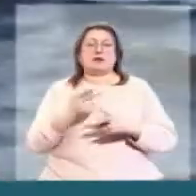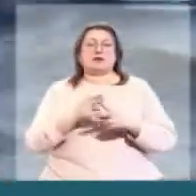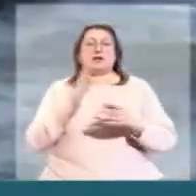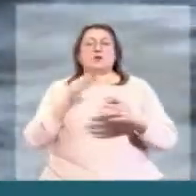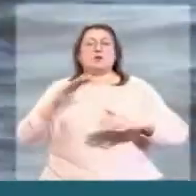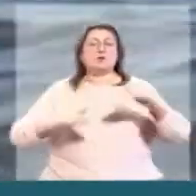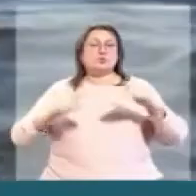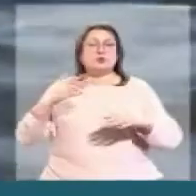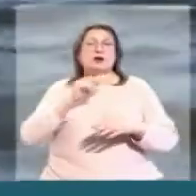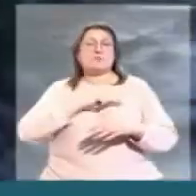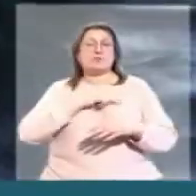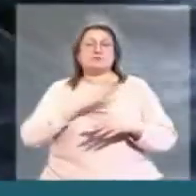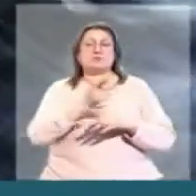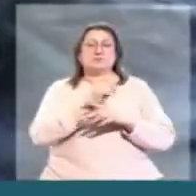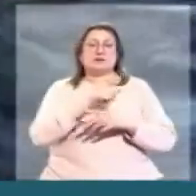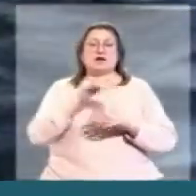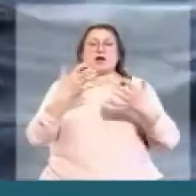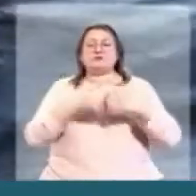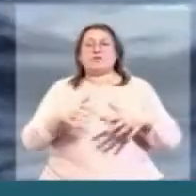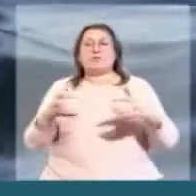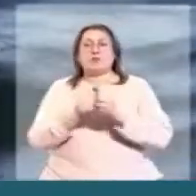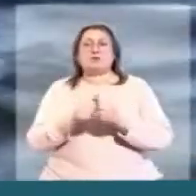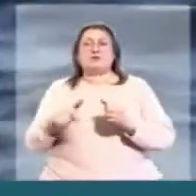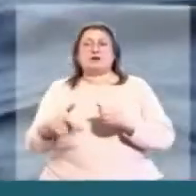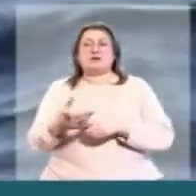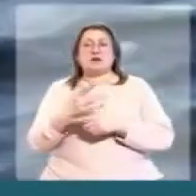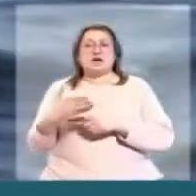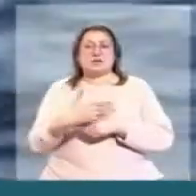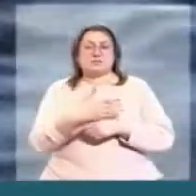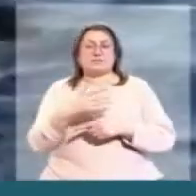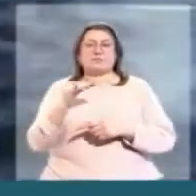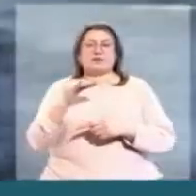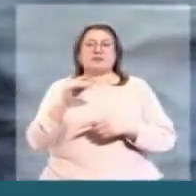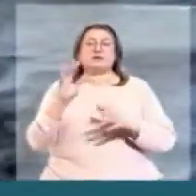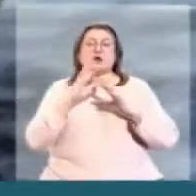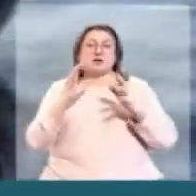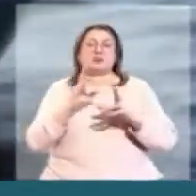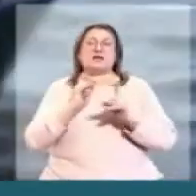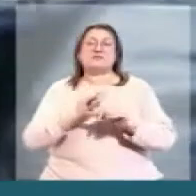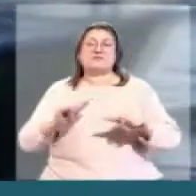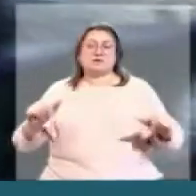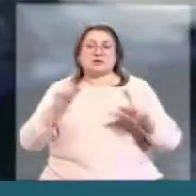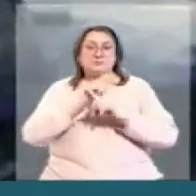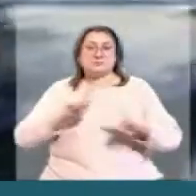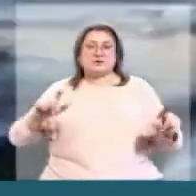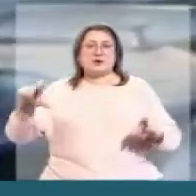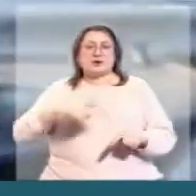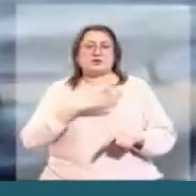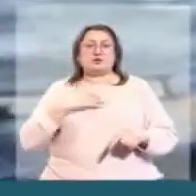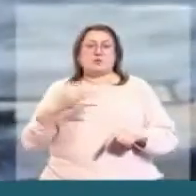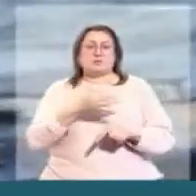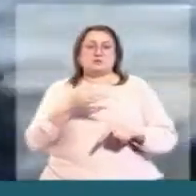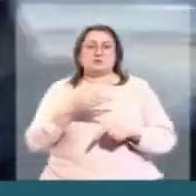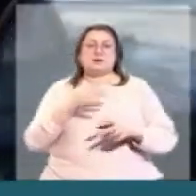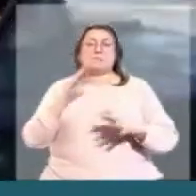напрямую регулируют деятельность рыболовов и количество пойманного ими улова, тем самым сохраняя и приумножая разнообразие в водоемах нашей